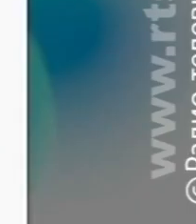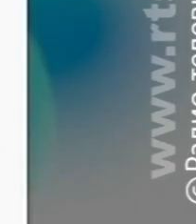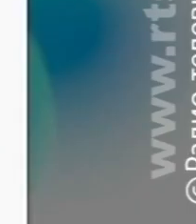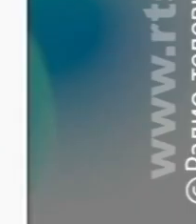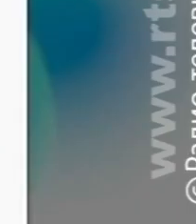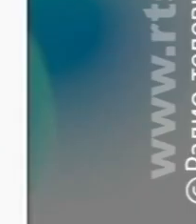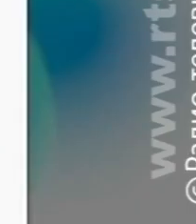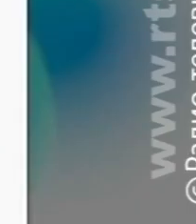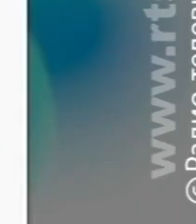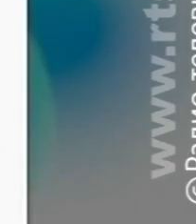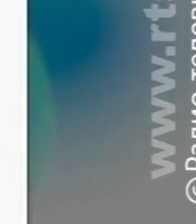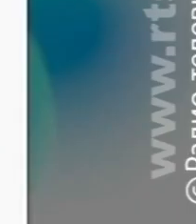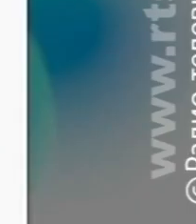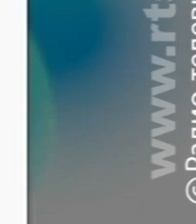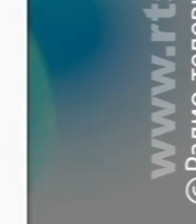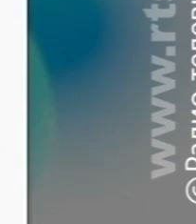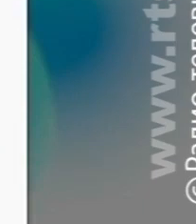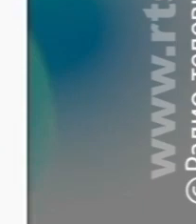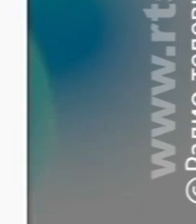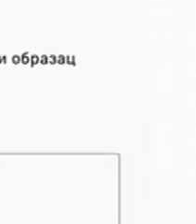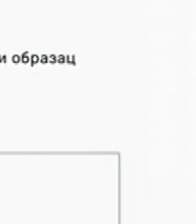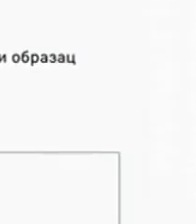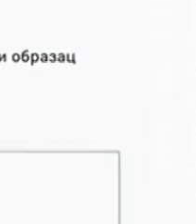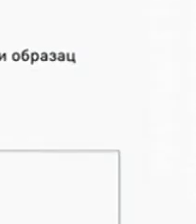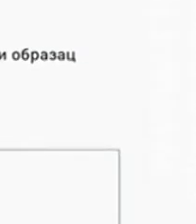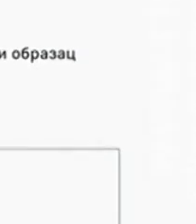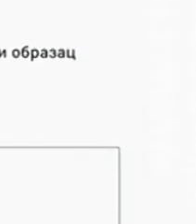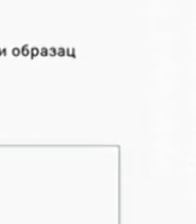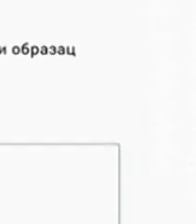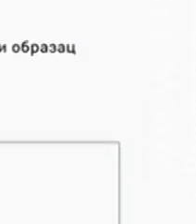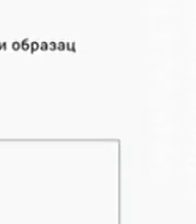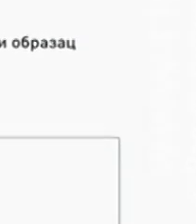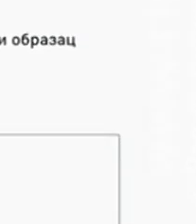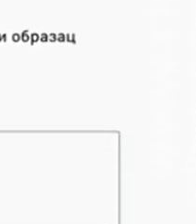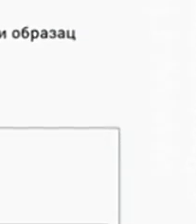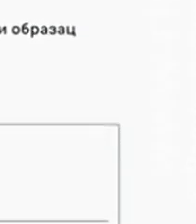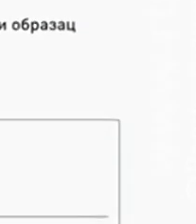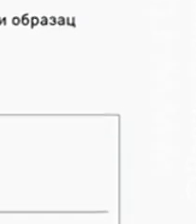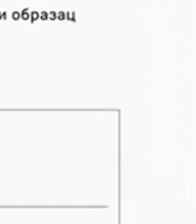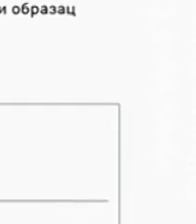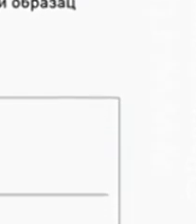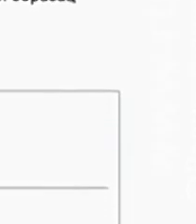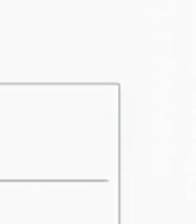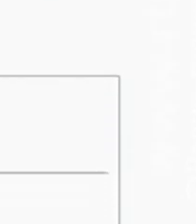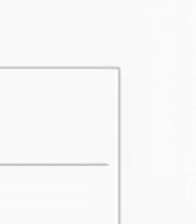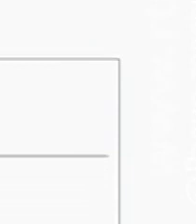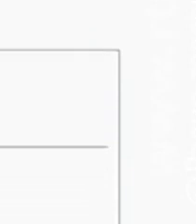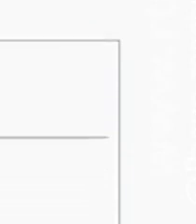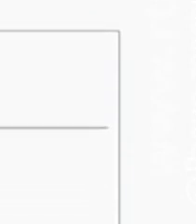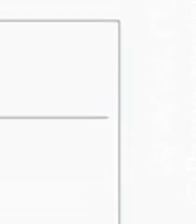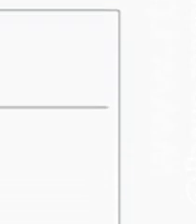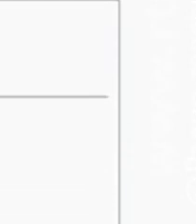Ukoliko nemate nalog, možete se registrovati besplatno. U ovom prozoru unesite svoje